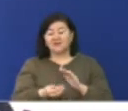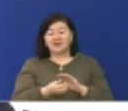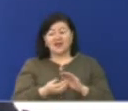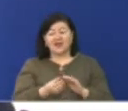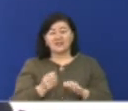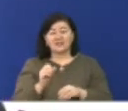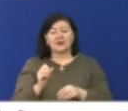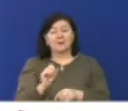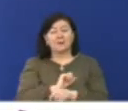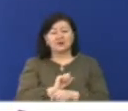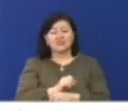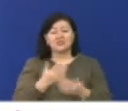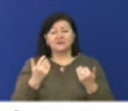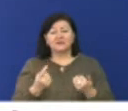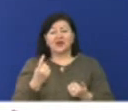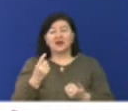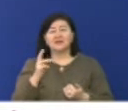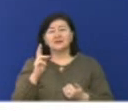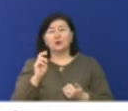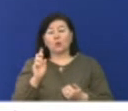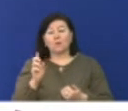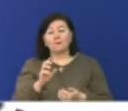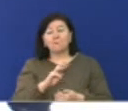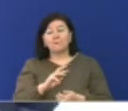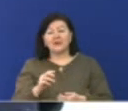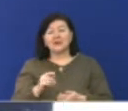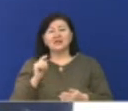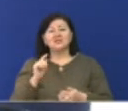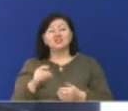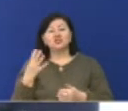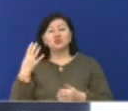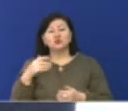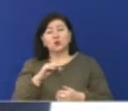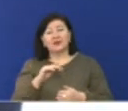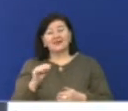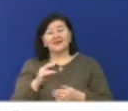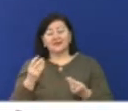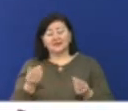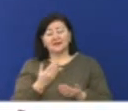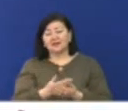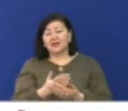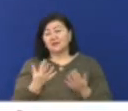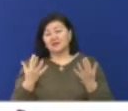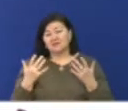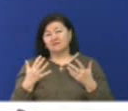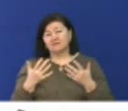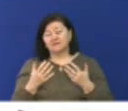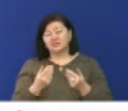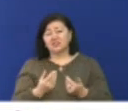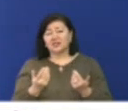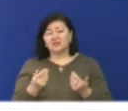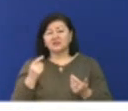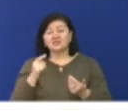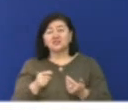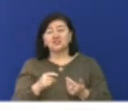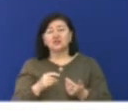есть ценовая политика, один кубический метр, где-то 1040 тенге. Значит, так, это можно легко посчитать. Перемножить на 300 тысяч